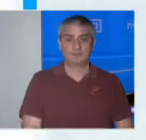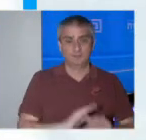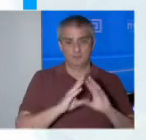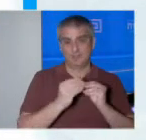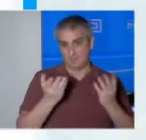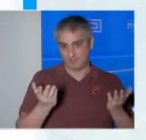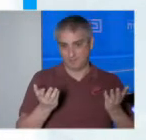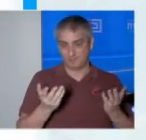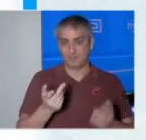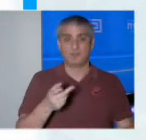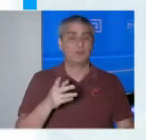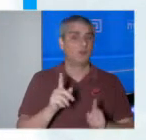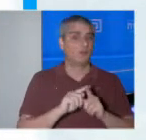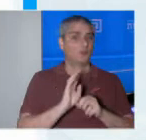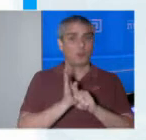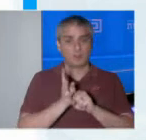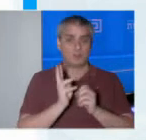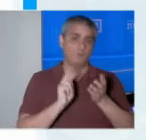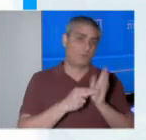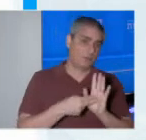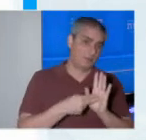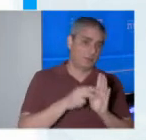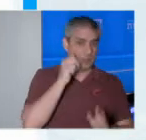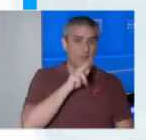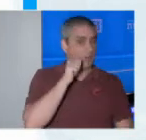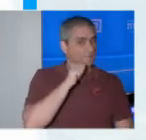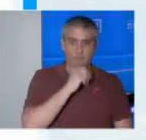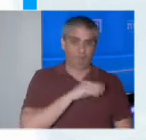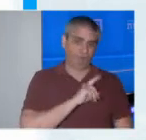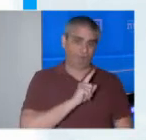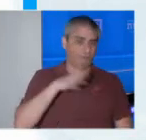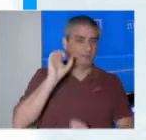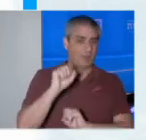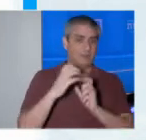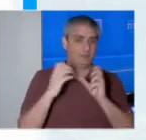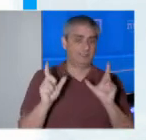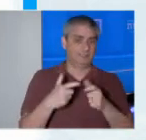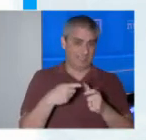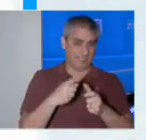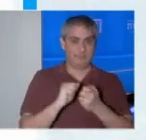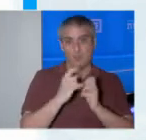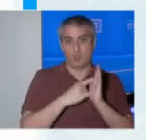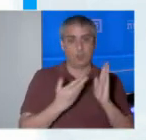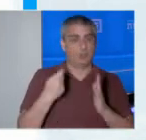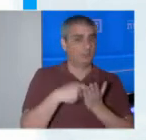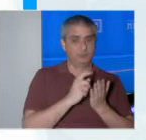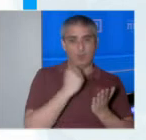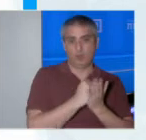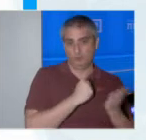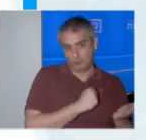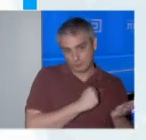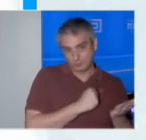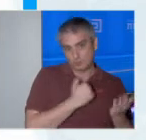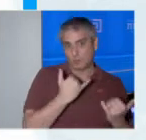סיכמה למעשה, רושם קורונה ופוליטיקה. כחול לבן לא מוכנים להצביע בעד הארכת הסגר, אם חוק העלאת הכנסות לא יאושר